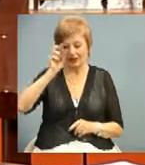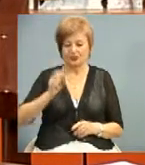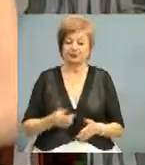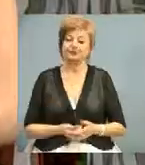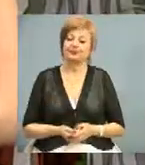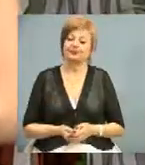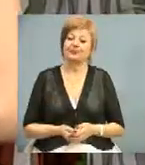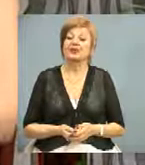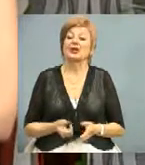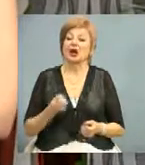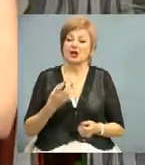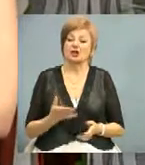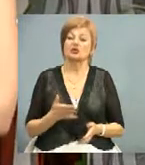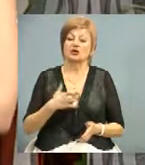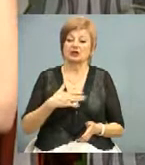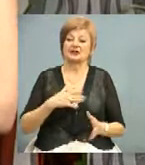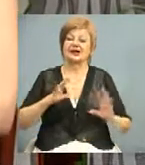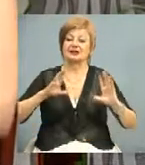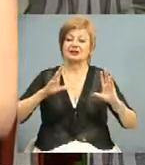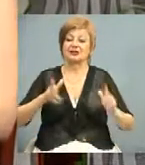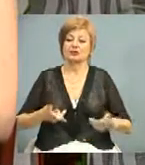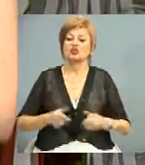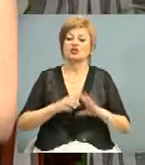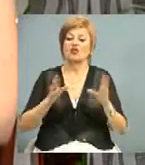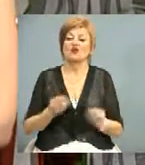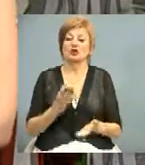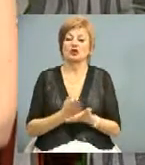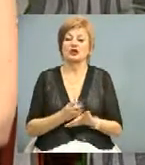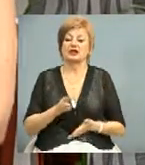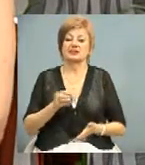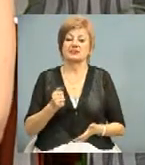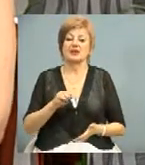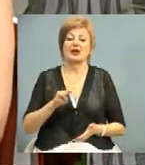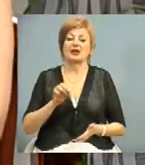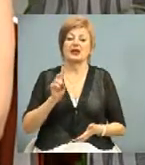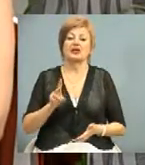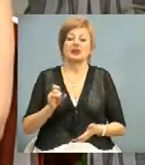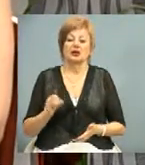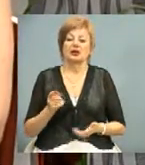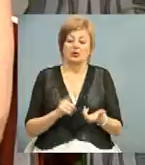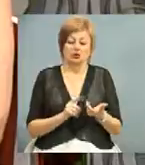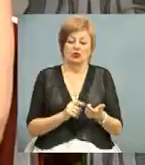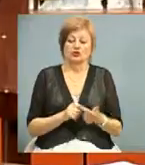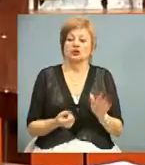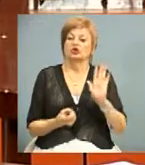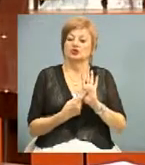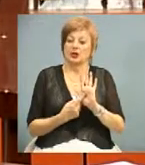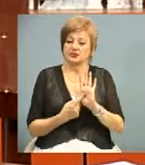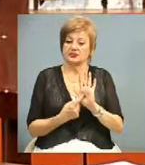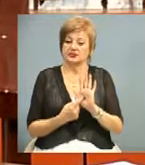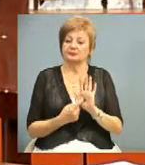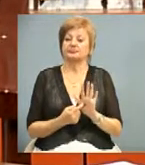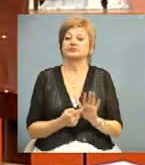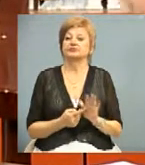Так, вірно. А скільки ж на нашій планеті взагалі є материків? Чи можеш згадати та перерахувати? Шість. Шість